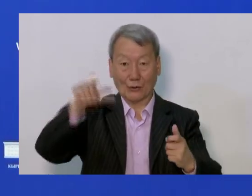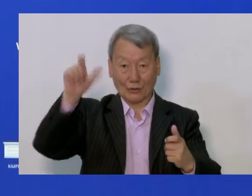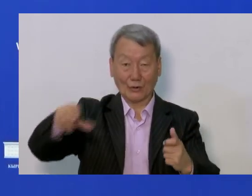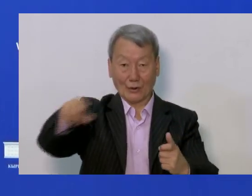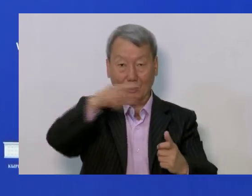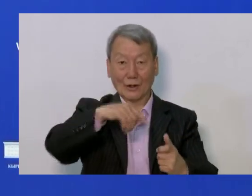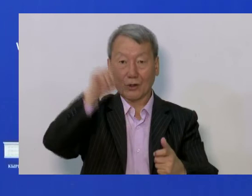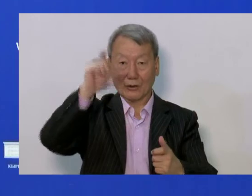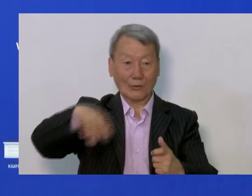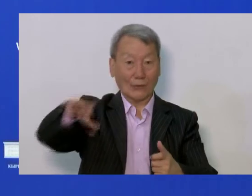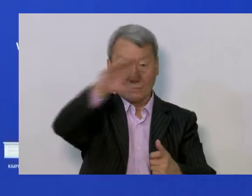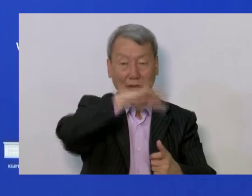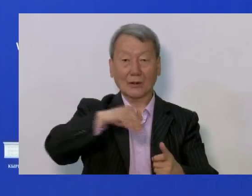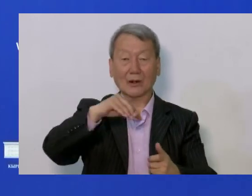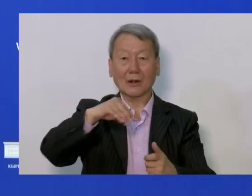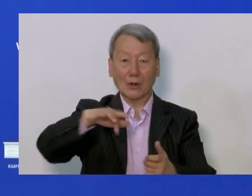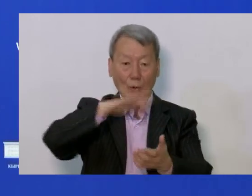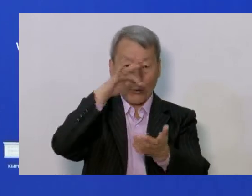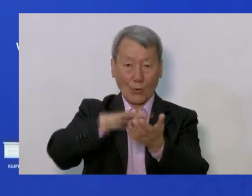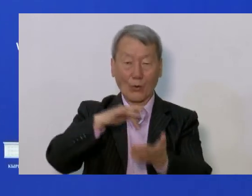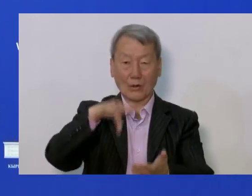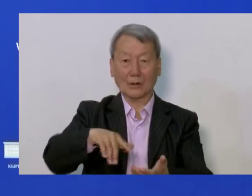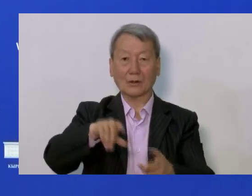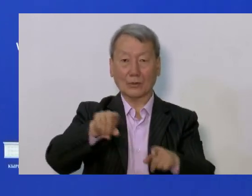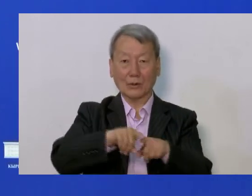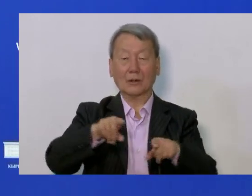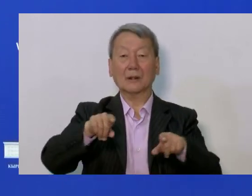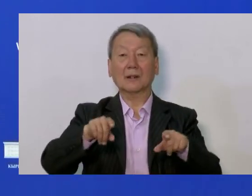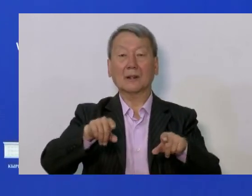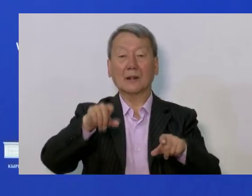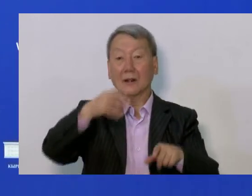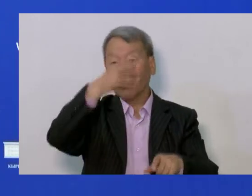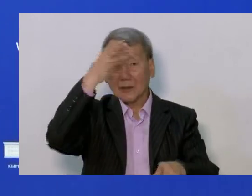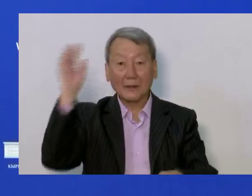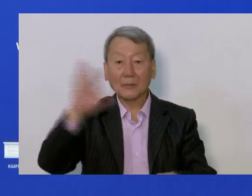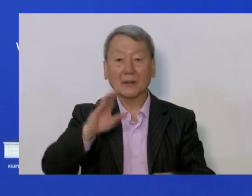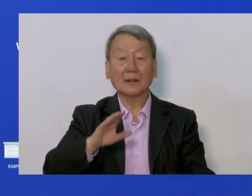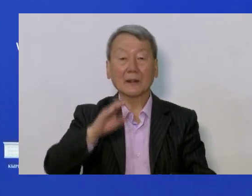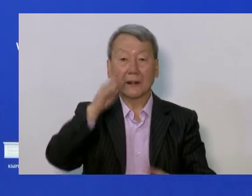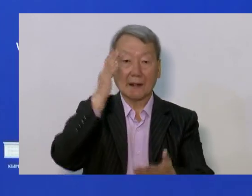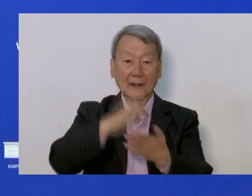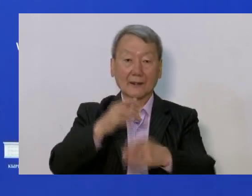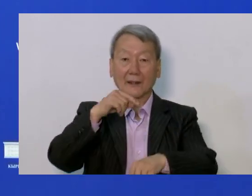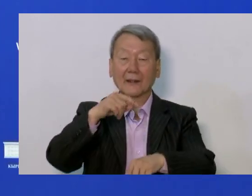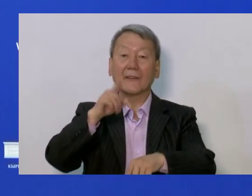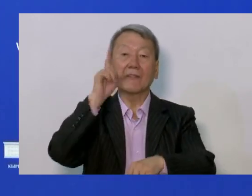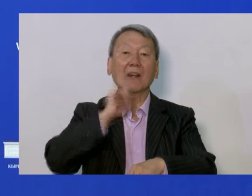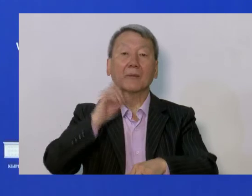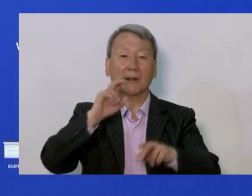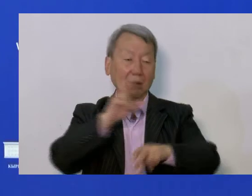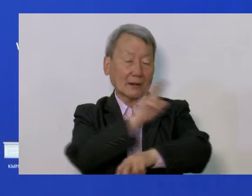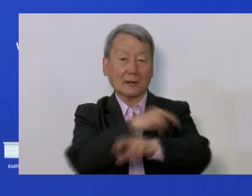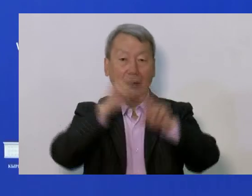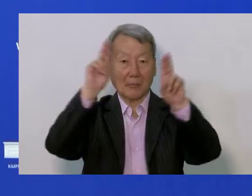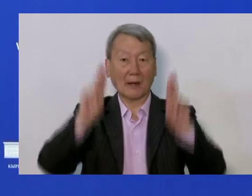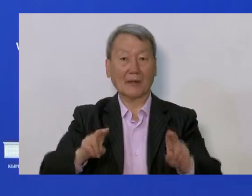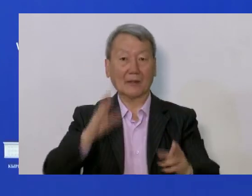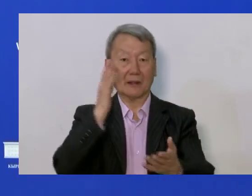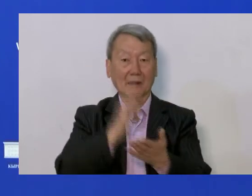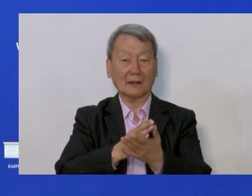соотечественников, граждан, горожан, не забывать о том, что есть временные санитарные правила,